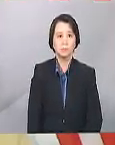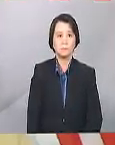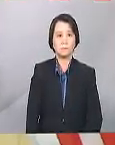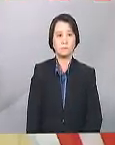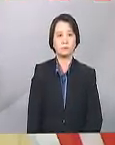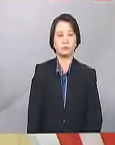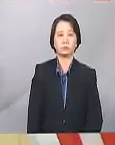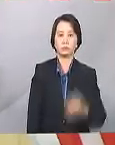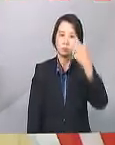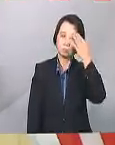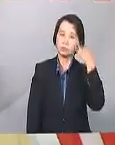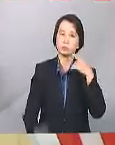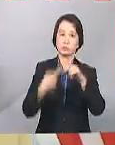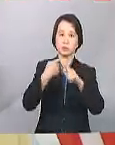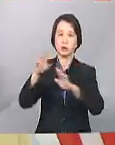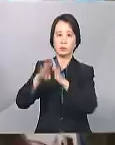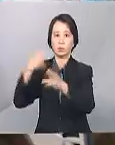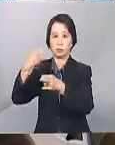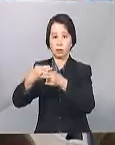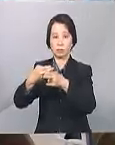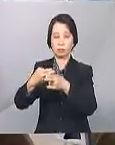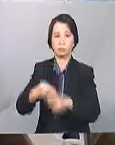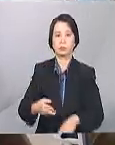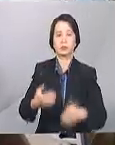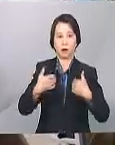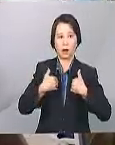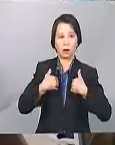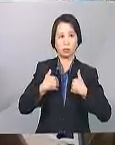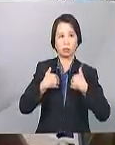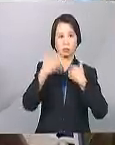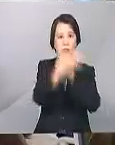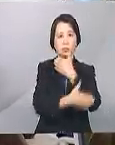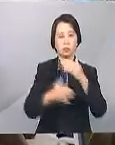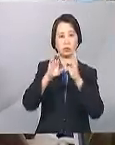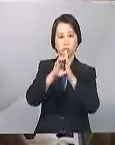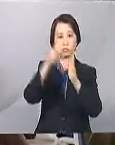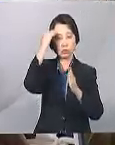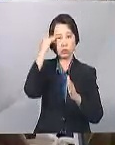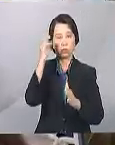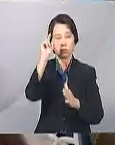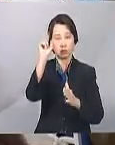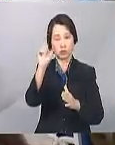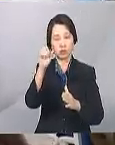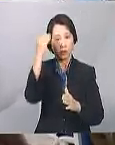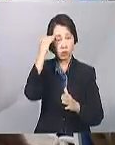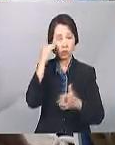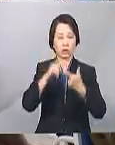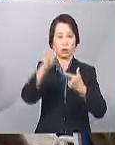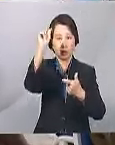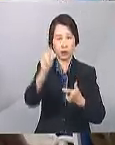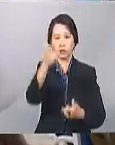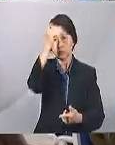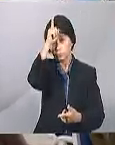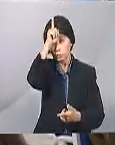Okay, Datuk Seri, Nazrin dari Bernama, dari Sukan Bernama. Terdapat beberapa negara seperti Korea Selatan, Itali dan Jerman yang